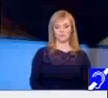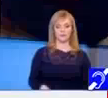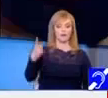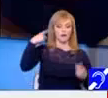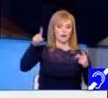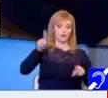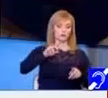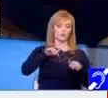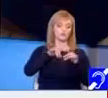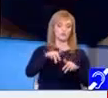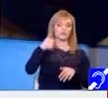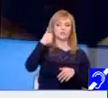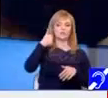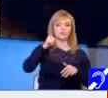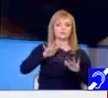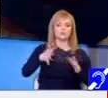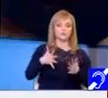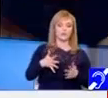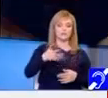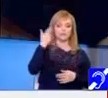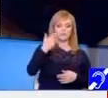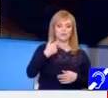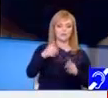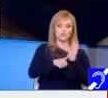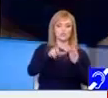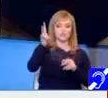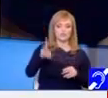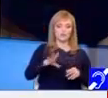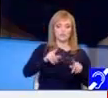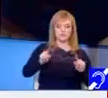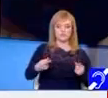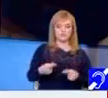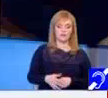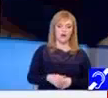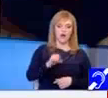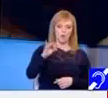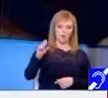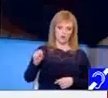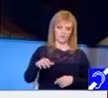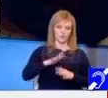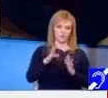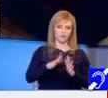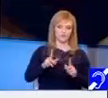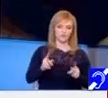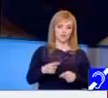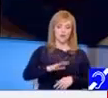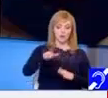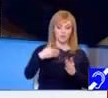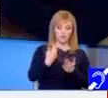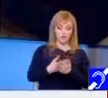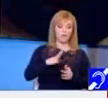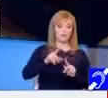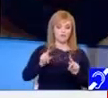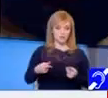Autorul atacului armat de ieri din Italia, soldat cu 6 răniți, a fost dus astăzi la o închisoare din Ancona, unde va fi ținut în izolare. Până acum a